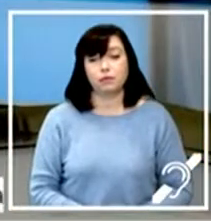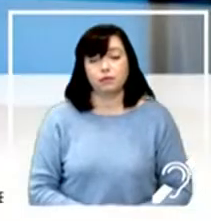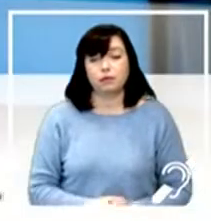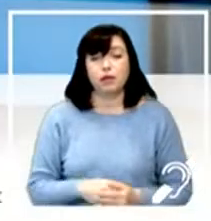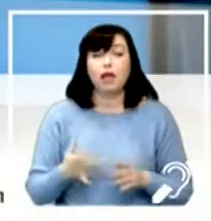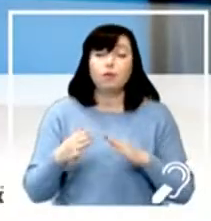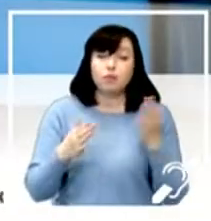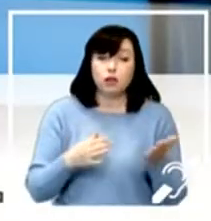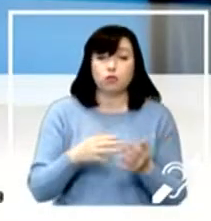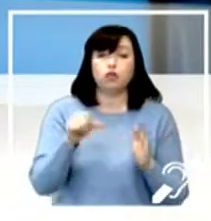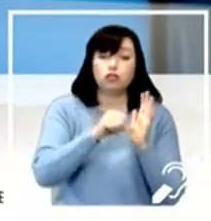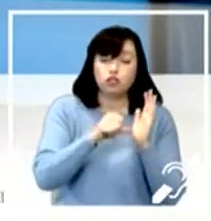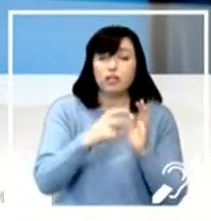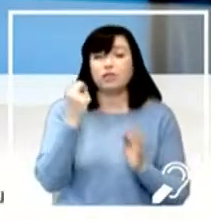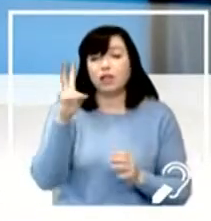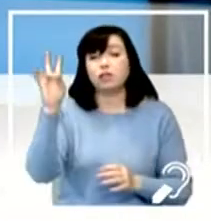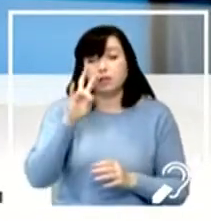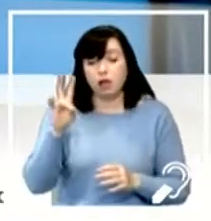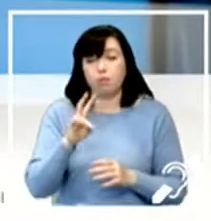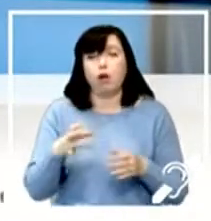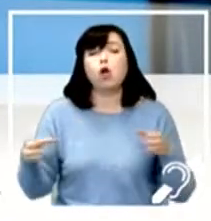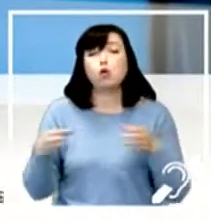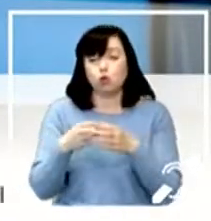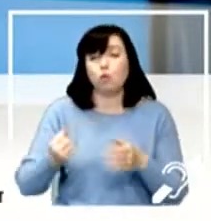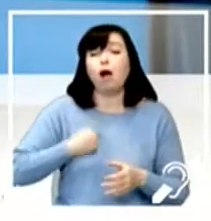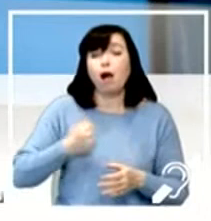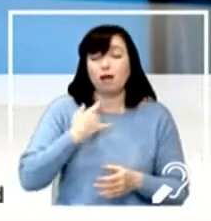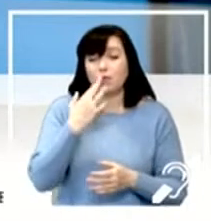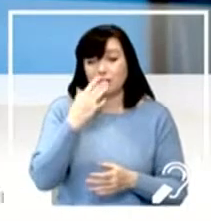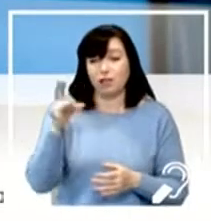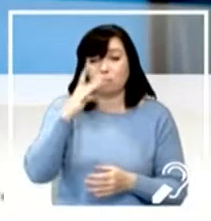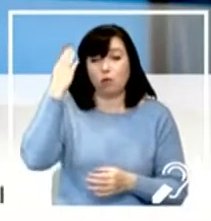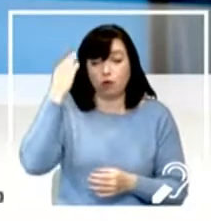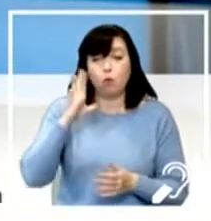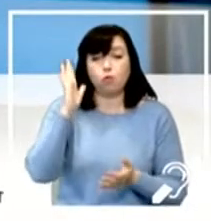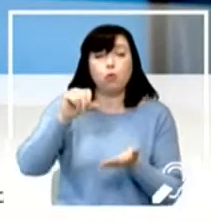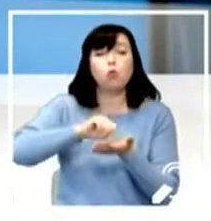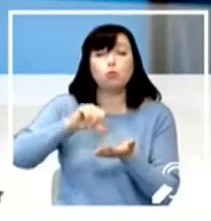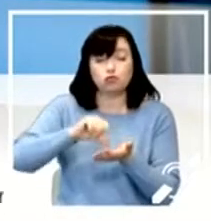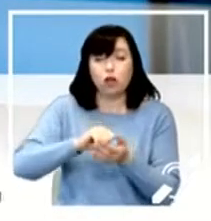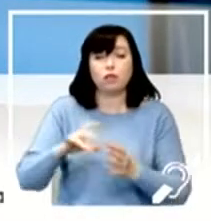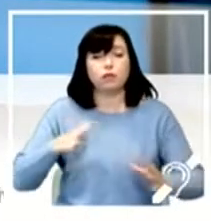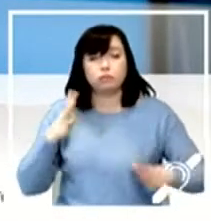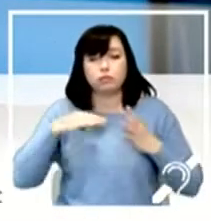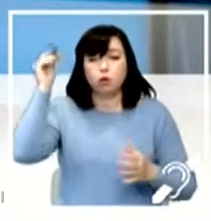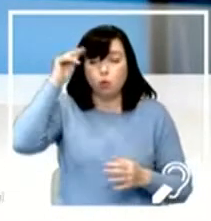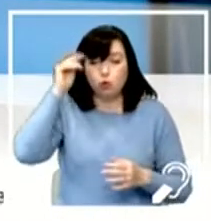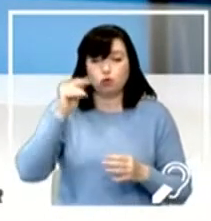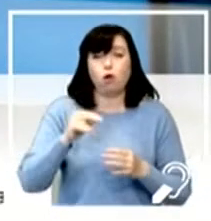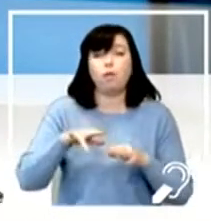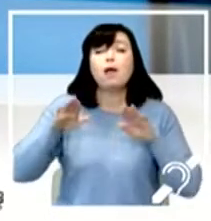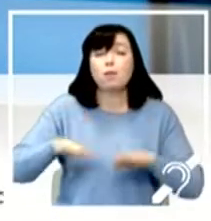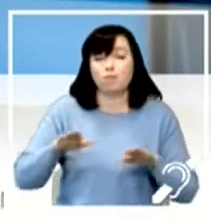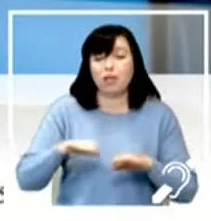Între 6 și 12 noiembrie, un pluton al Armatei Naționale a Republicii Moldova participă la un exercițiu în poligonul